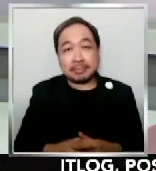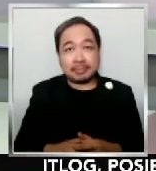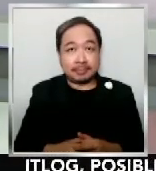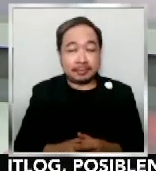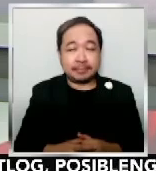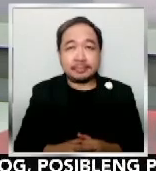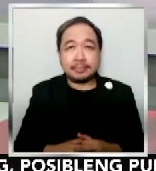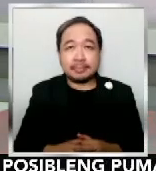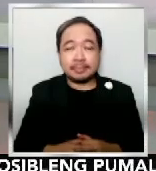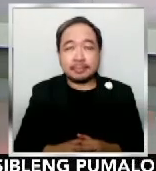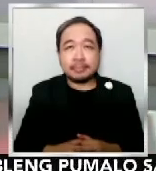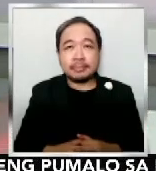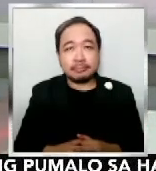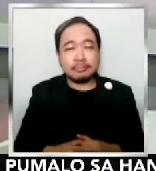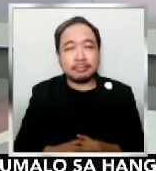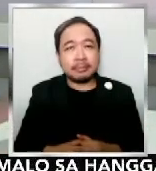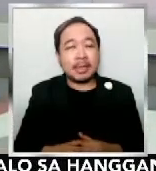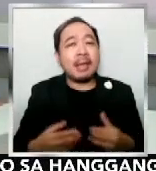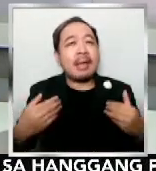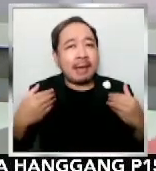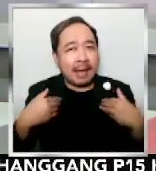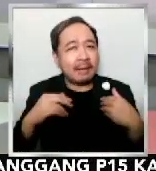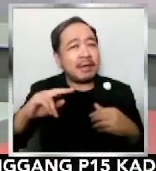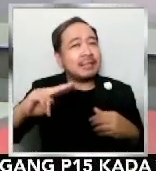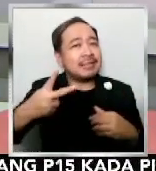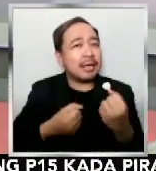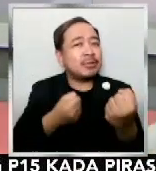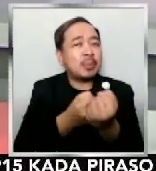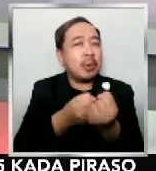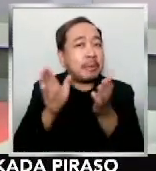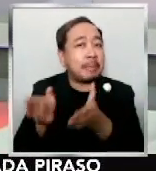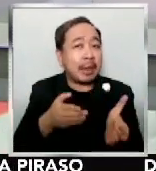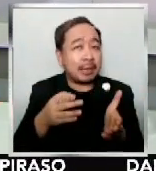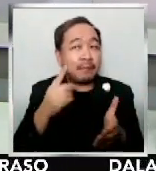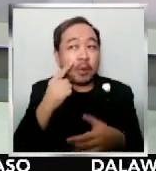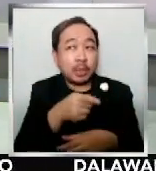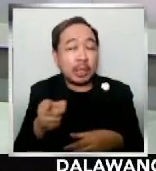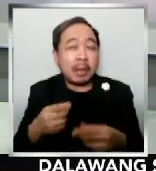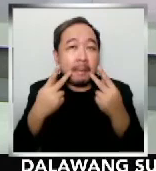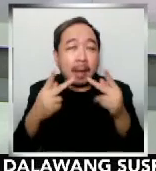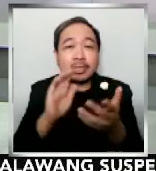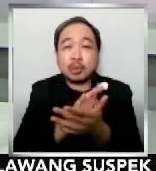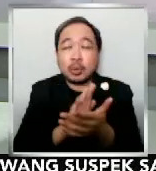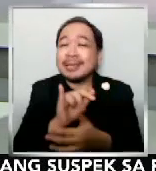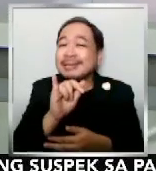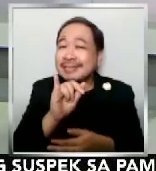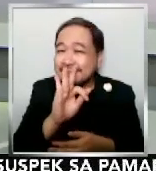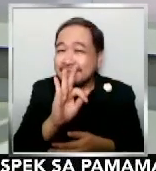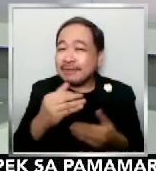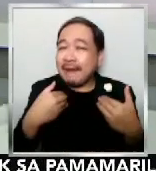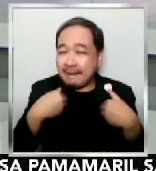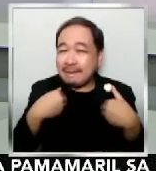May nakahanda naman daw na backup plan ng ilang public school sa mga haharapin nilang problema ngayong wala nang ang